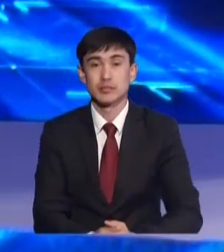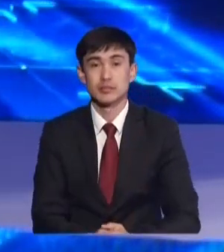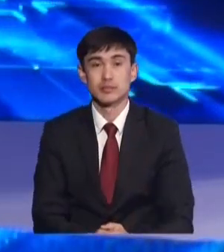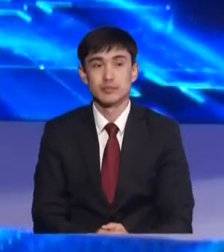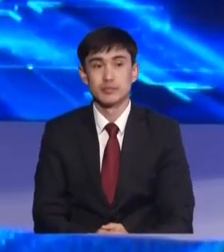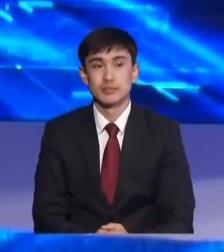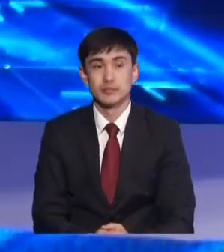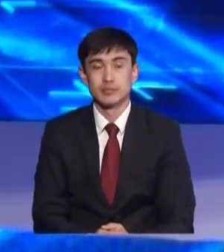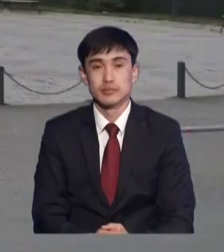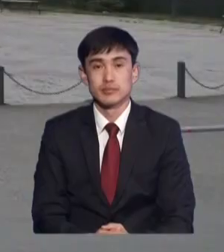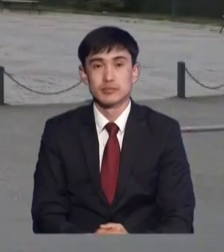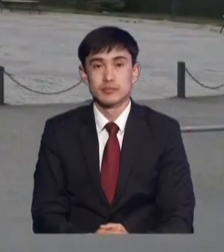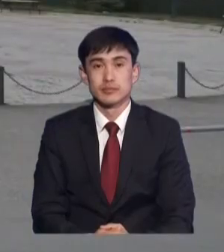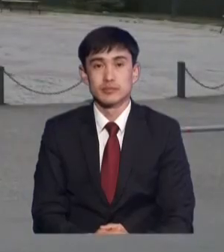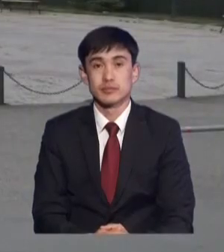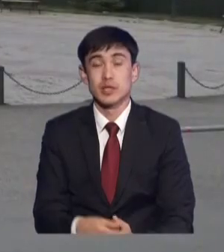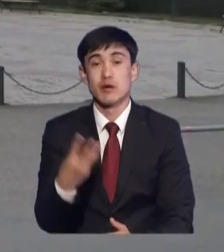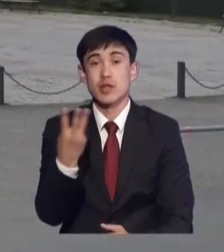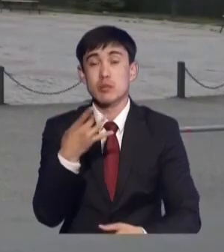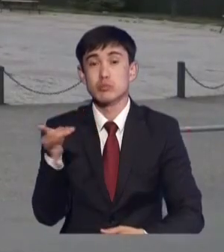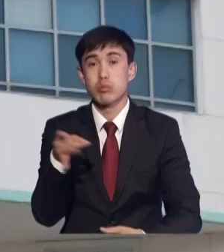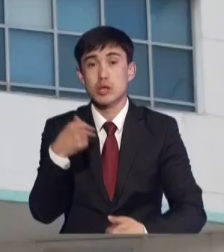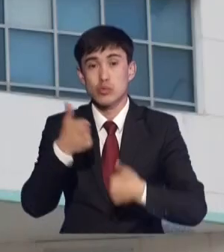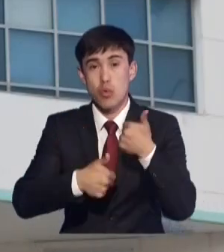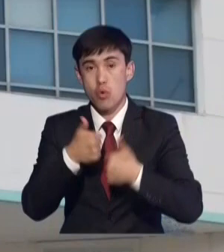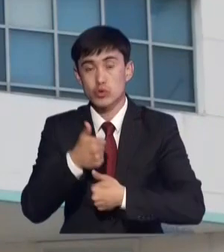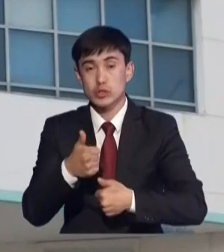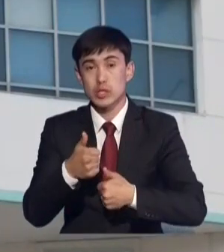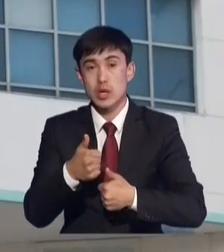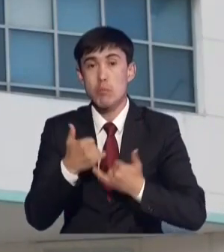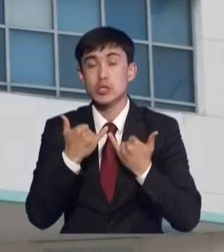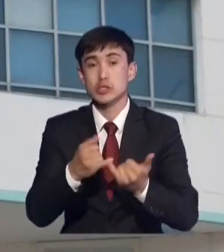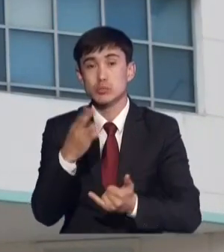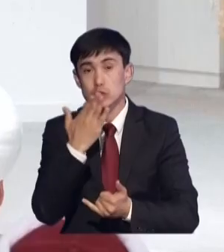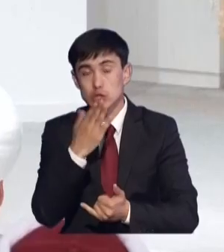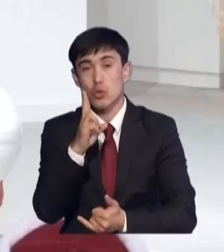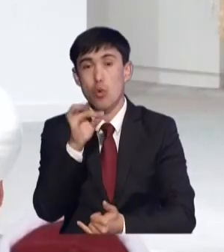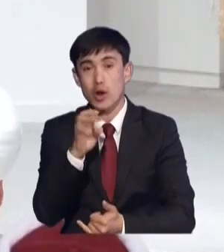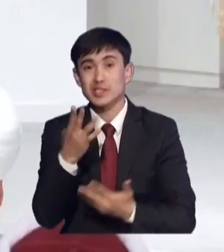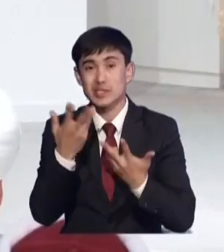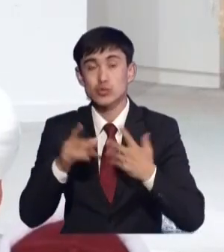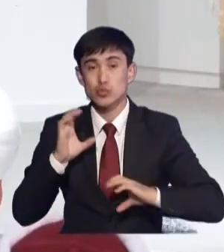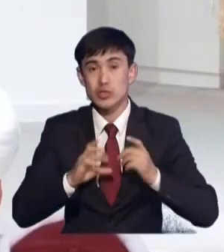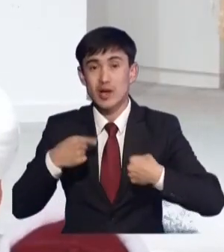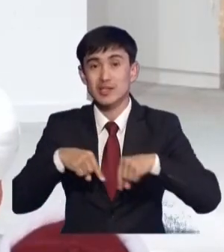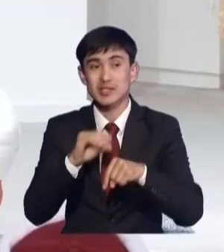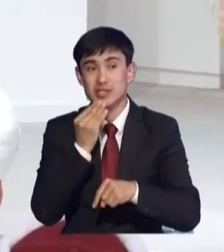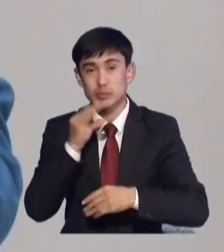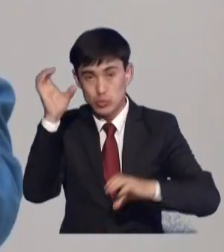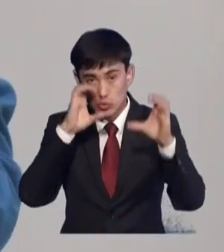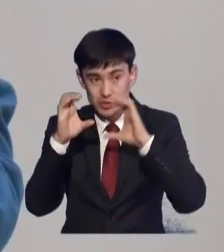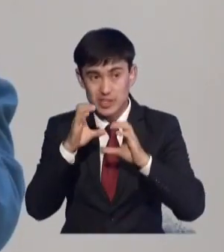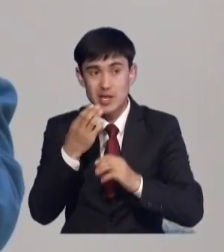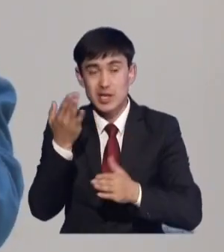корреспондент. В третьем республиканском конкурсе по чтению Корана среди студентов, организованном Египетским